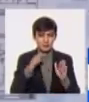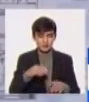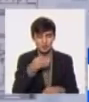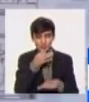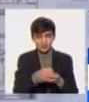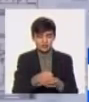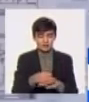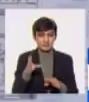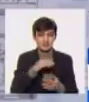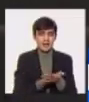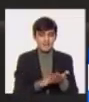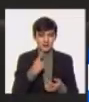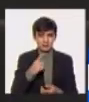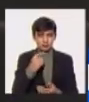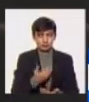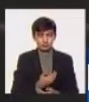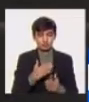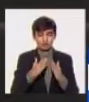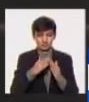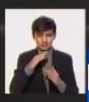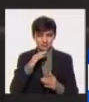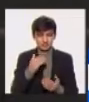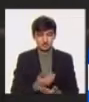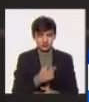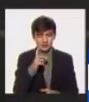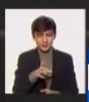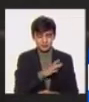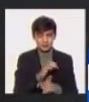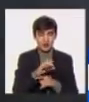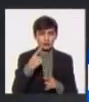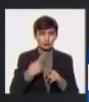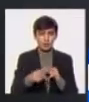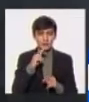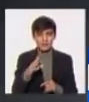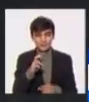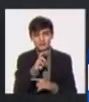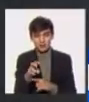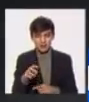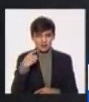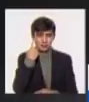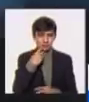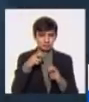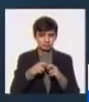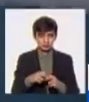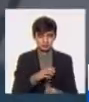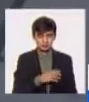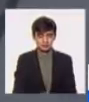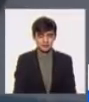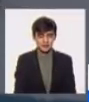недоразумение. Заявку подал один из жителей дома. А уж то, что работники пошли по другим квартирам, это личная инициатива контролеров.